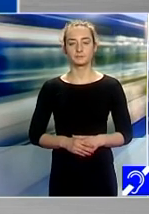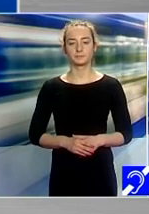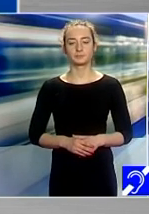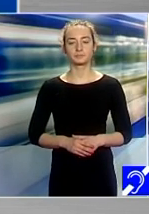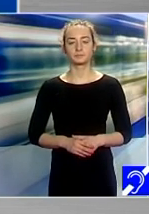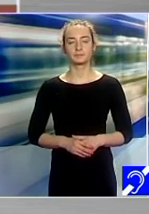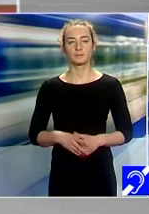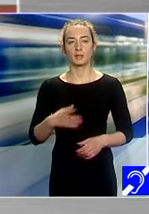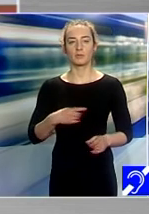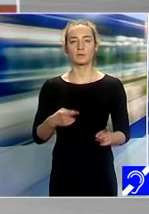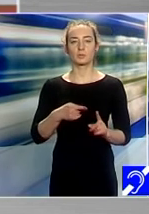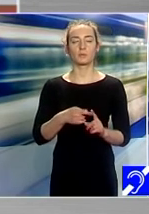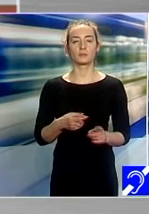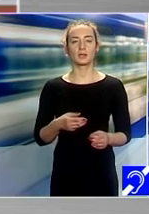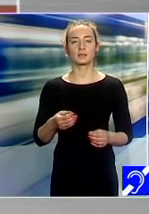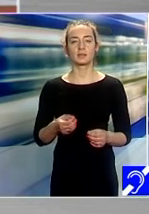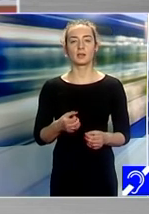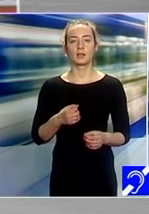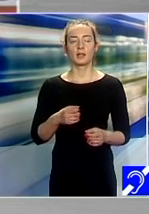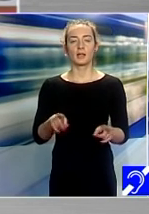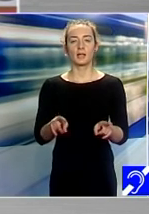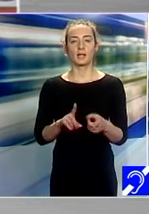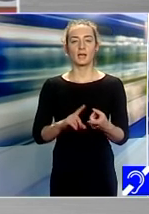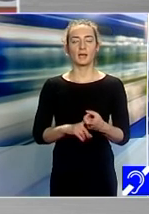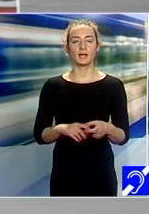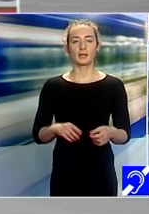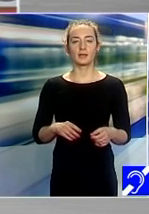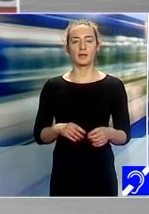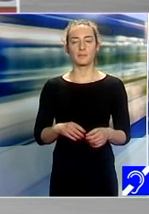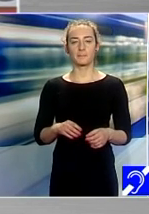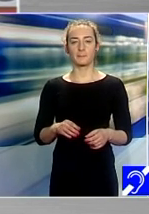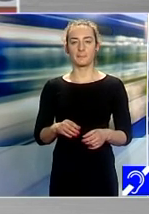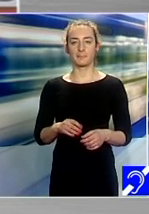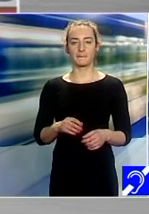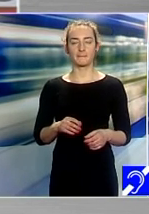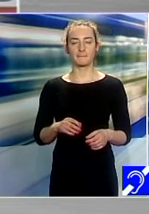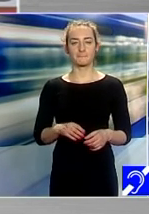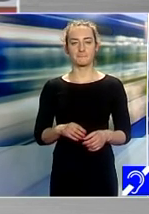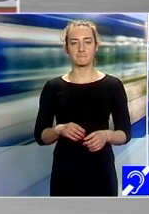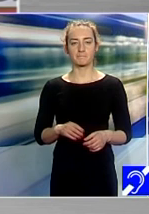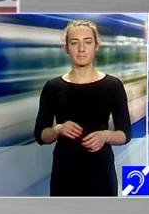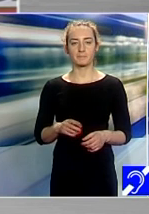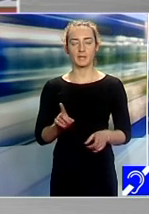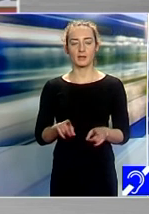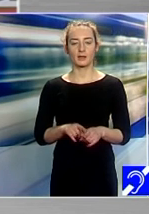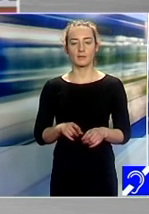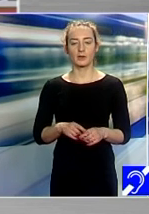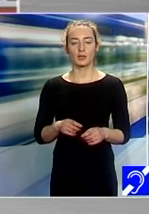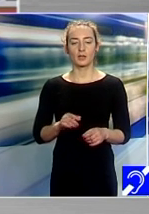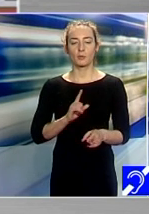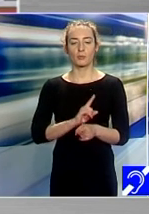Vreau să punctez aici o chestiune vis-a-vis de profesiile liberale. Sunt anumite categorii din zona asta, profesorilor